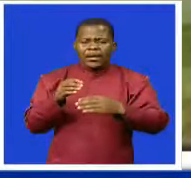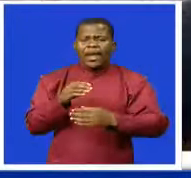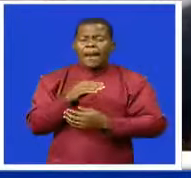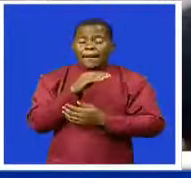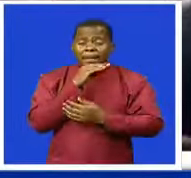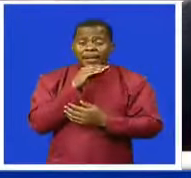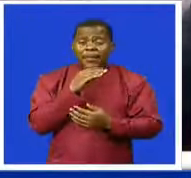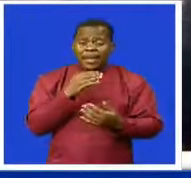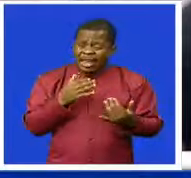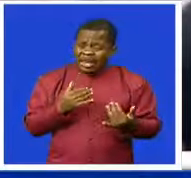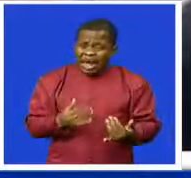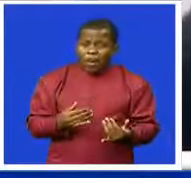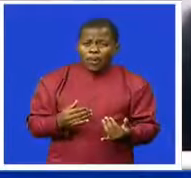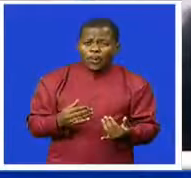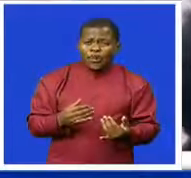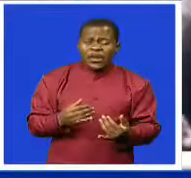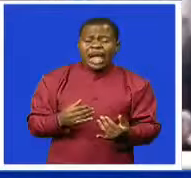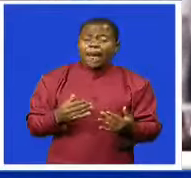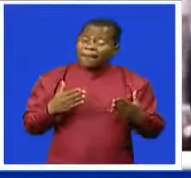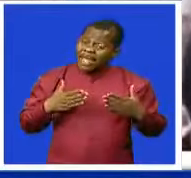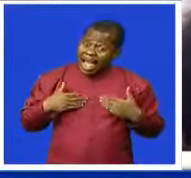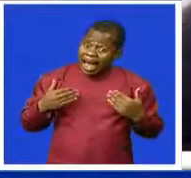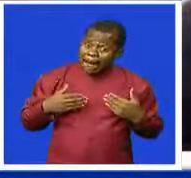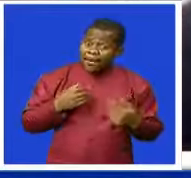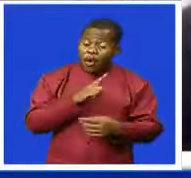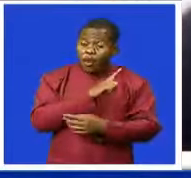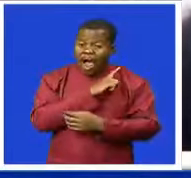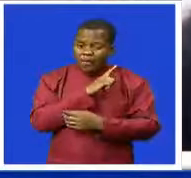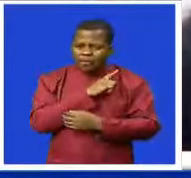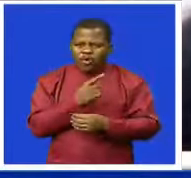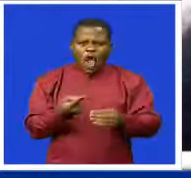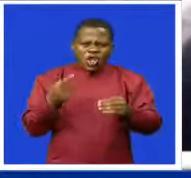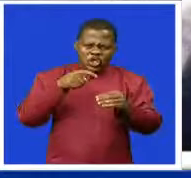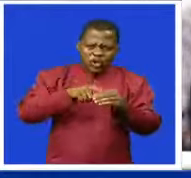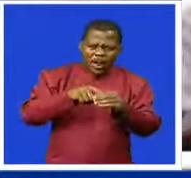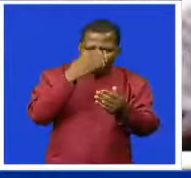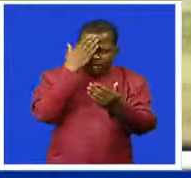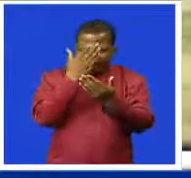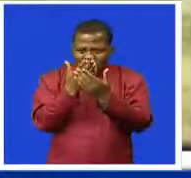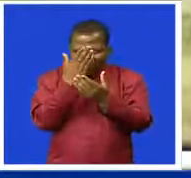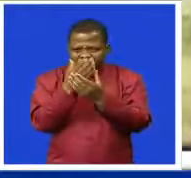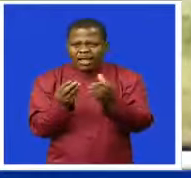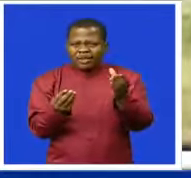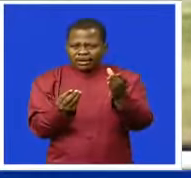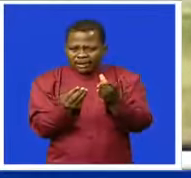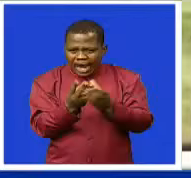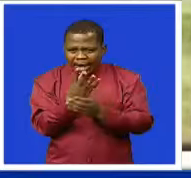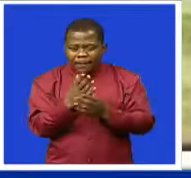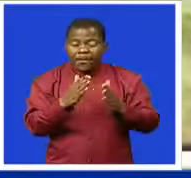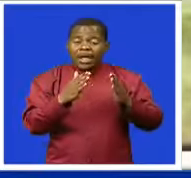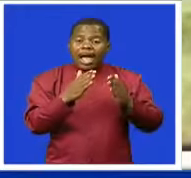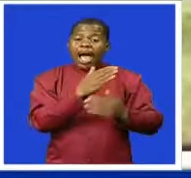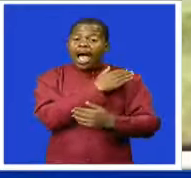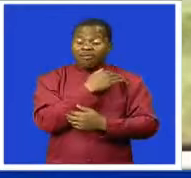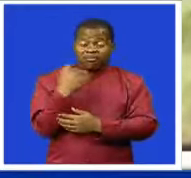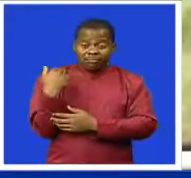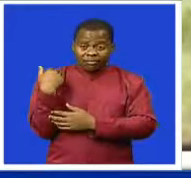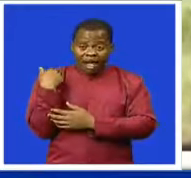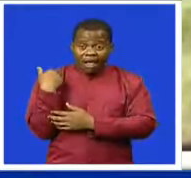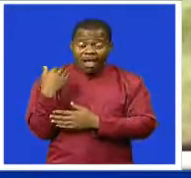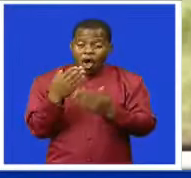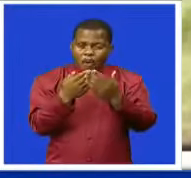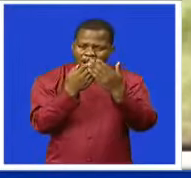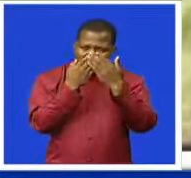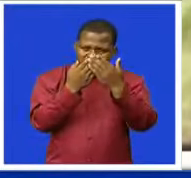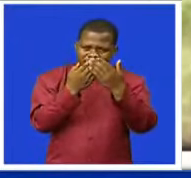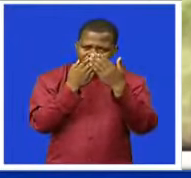siyafunda otherwise usitile Ministry of Education ukuthi sibuye esikolweni kepha leti ngqondo ke kude lendlela